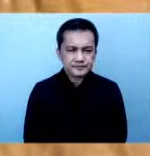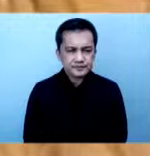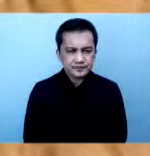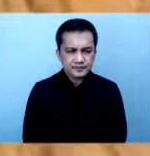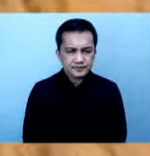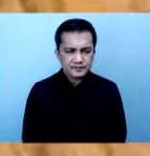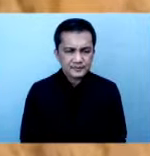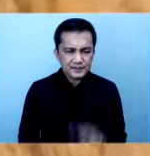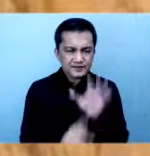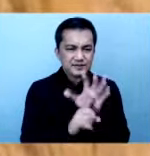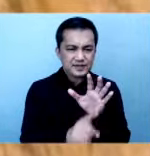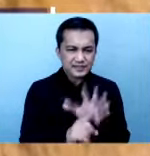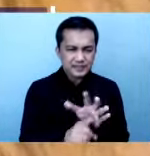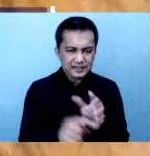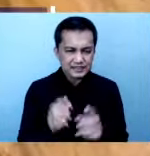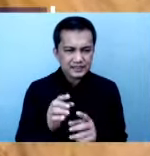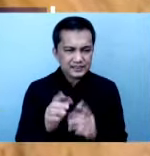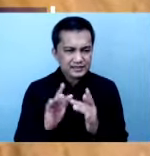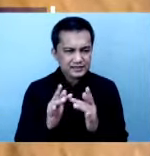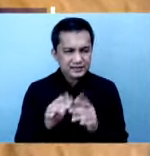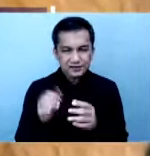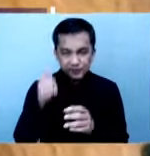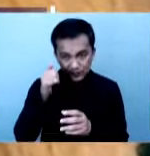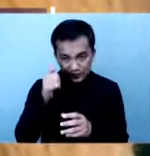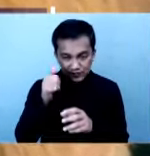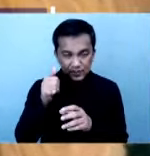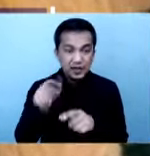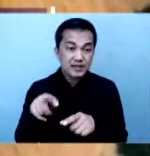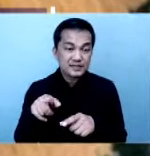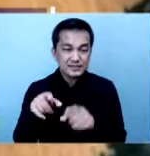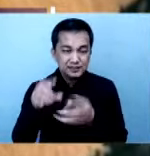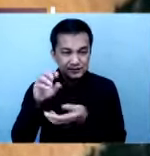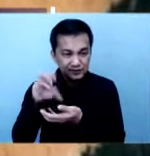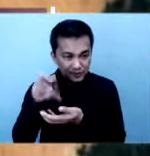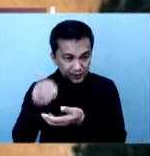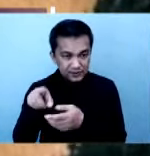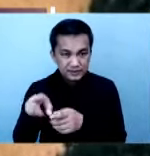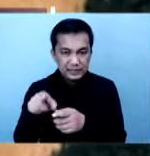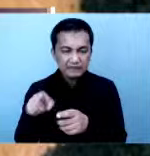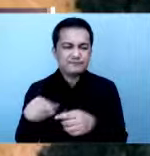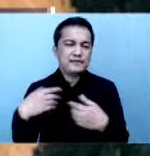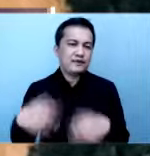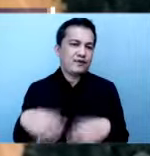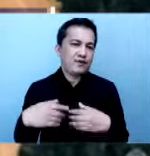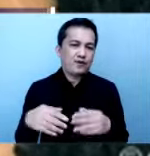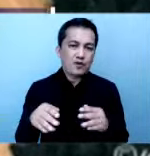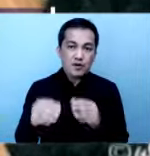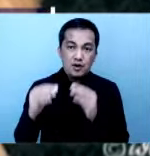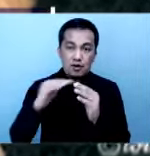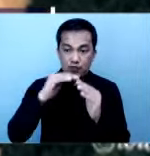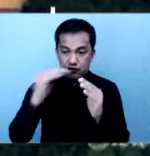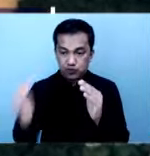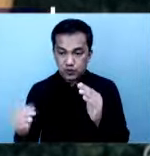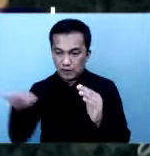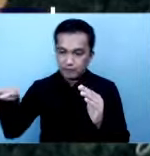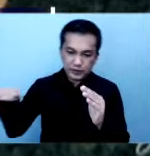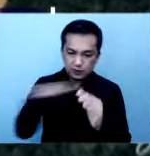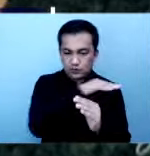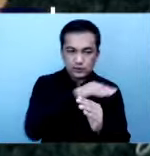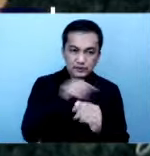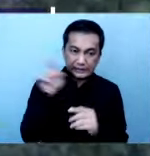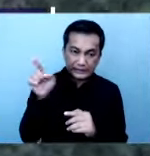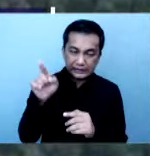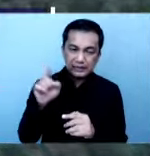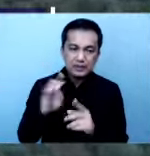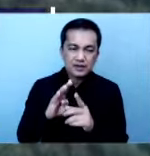Trending sa social media ang mga kuhang ito kung saan makikita ang pinatag at nakalbong bahagi ng bundok sa barangay